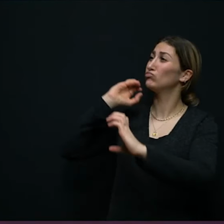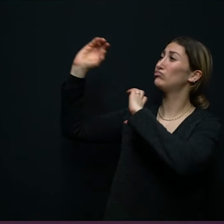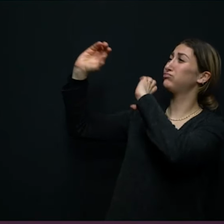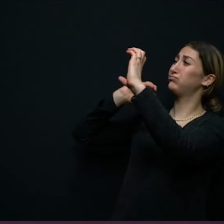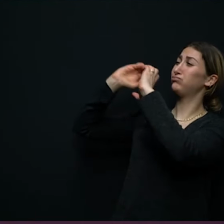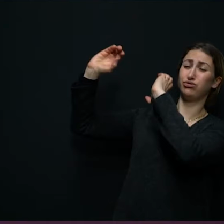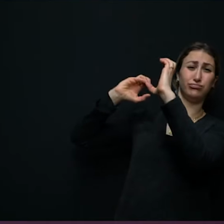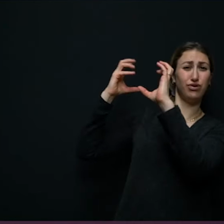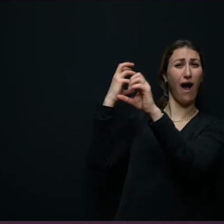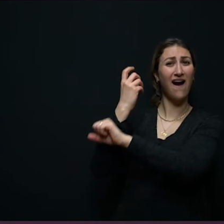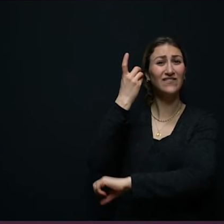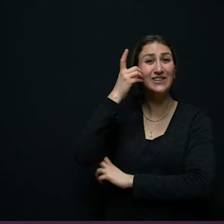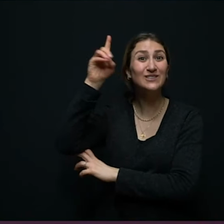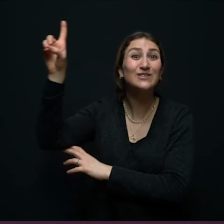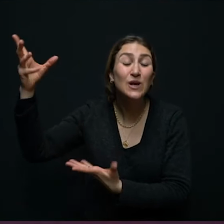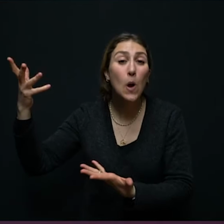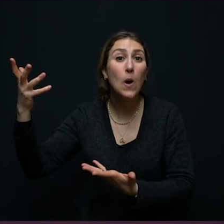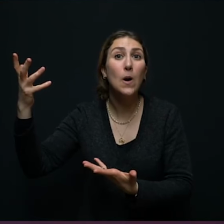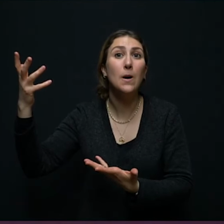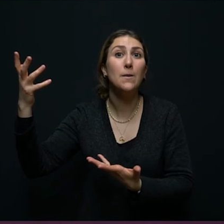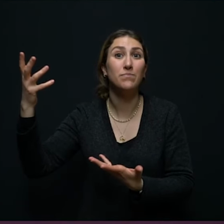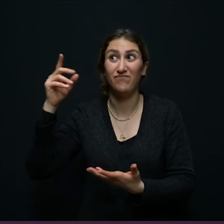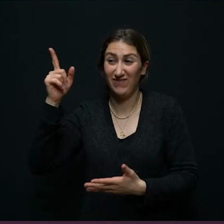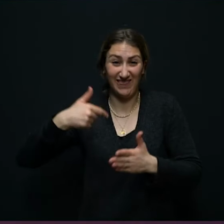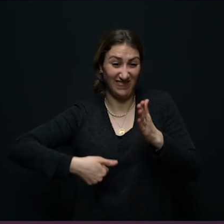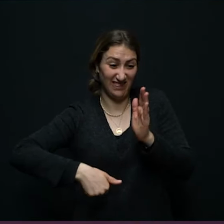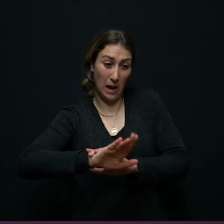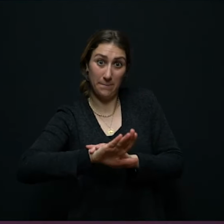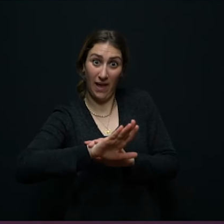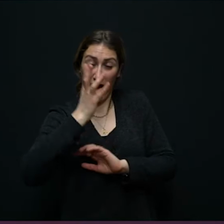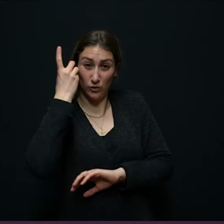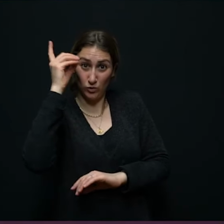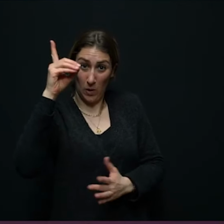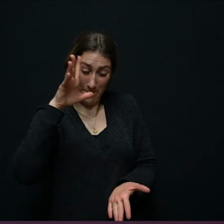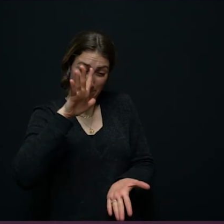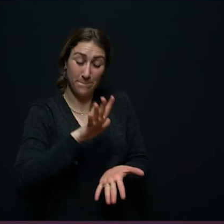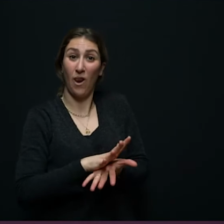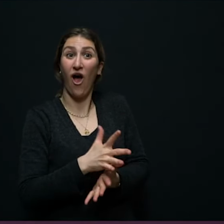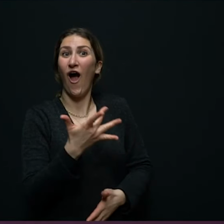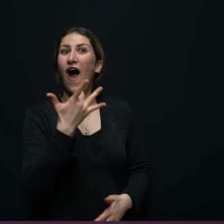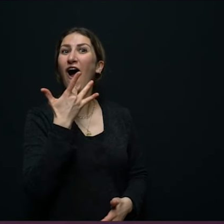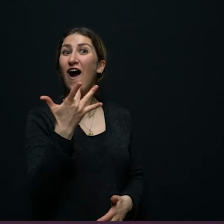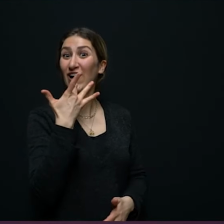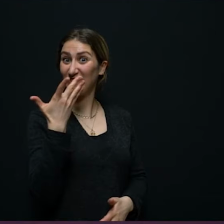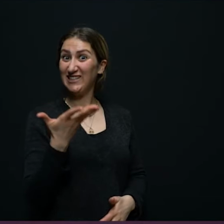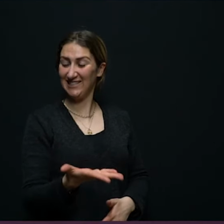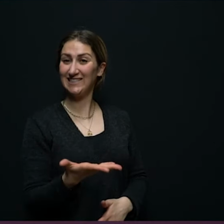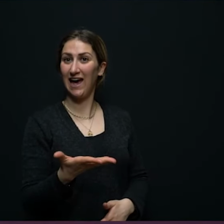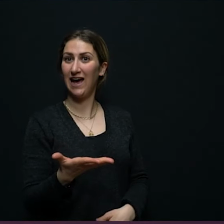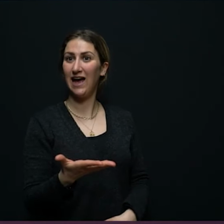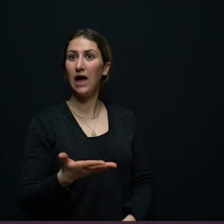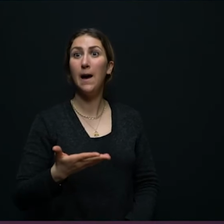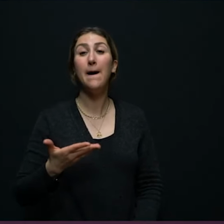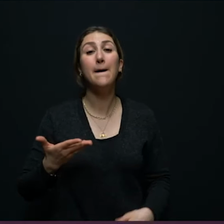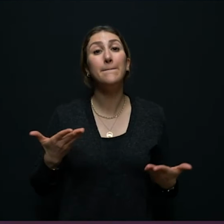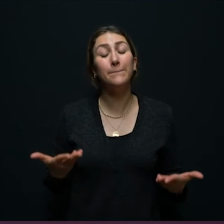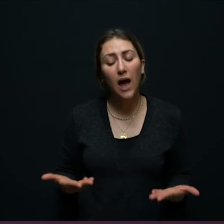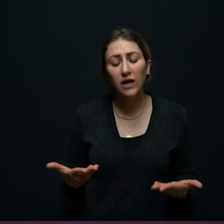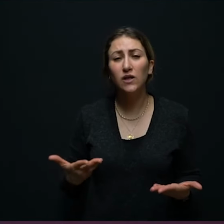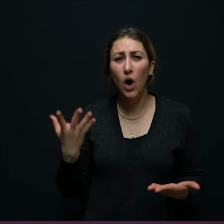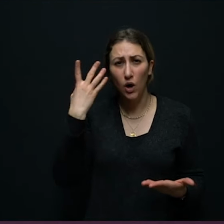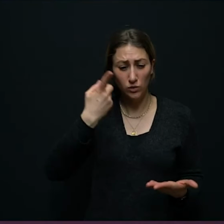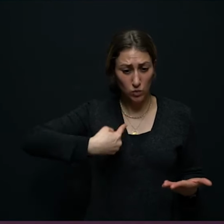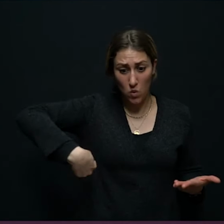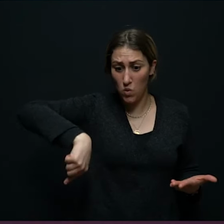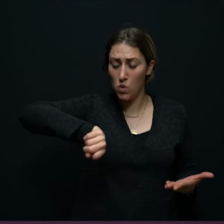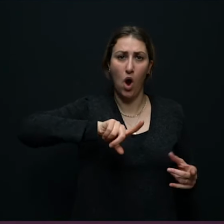tout cela c'était le plan initial de dieu et dieu désire nous faire re goûter nous faire ré entrer à